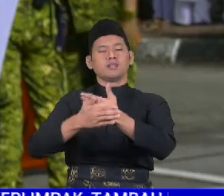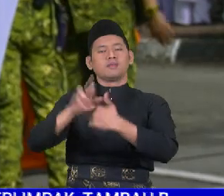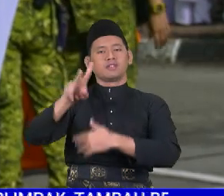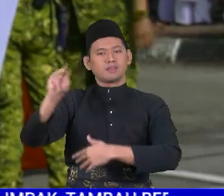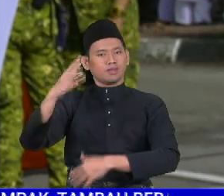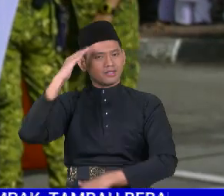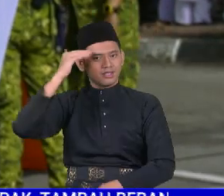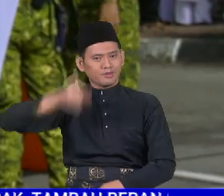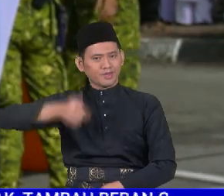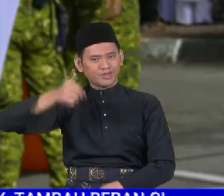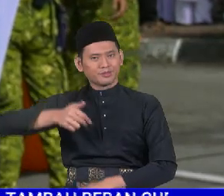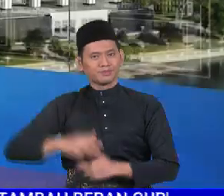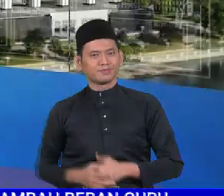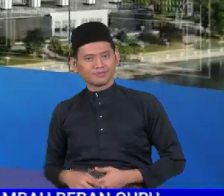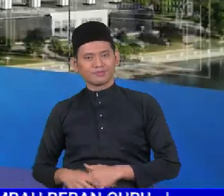Assalamualaikum.